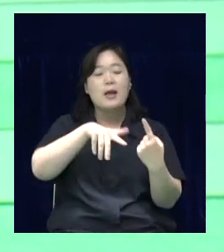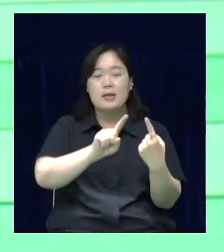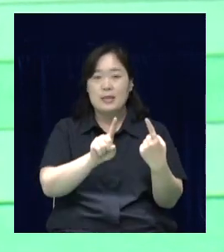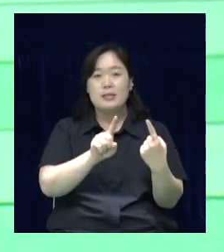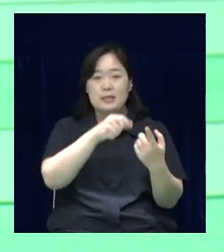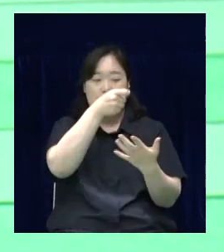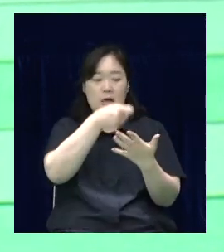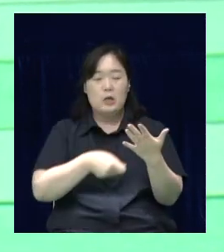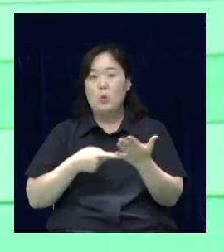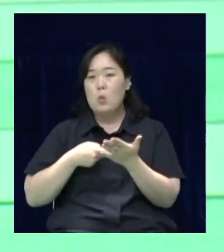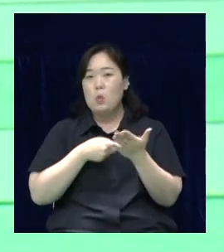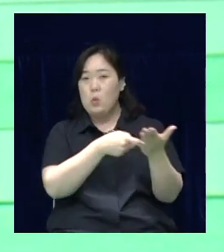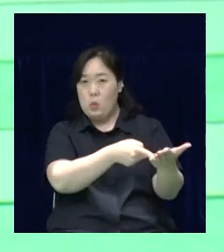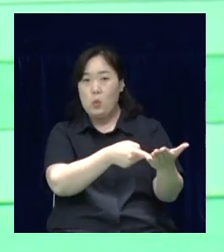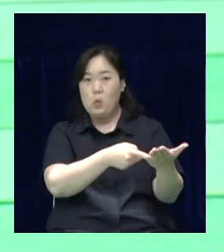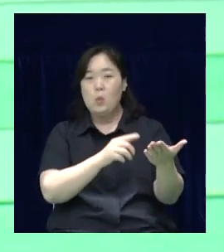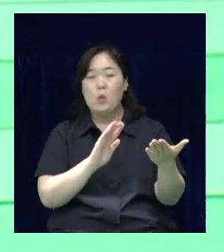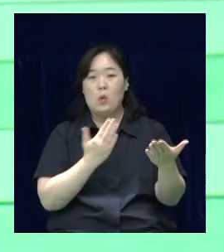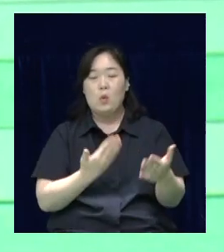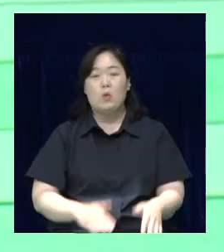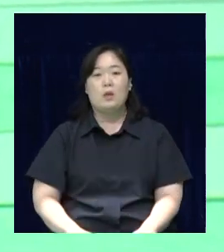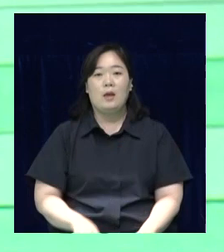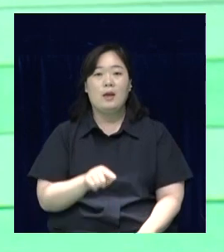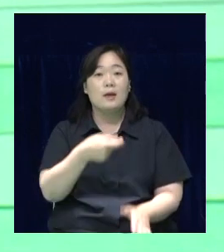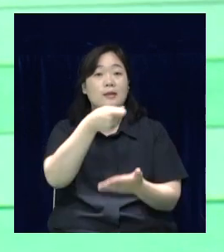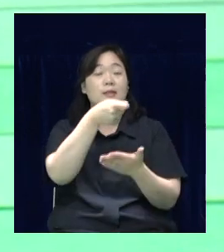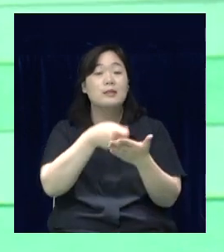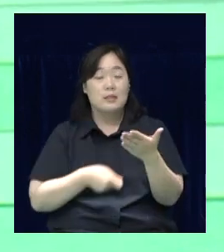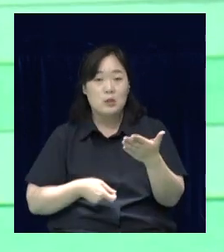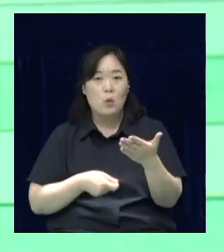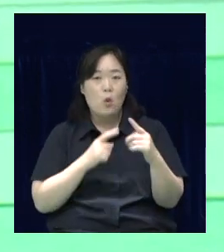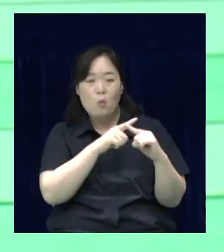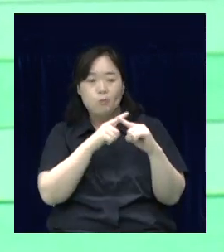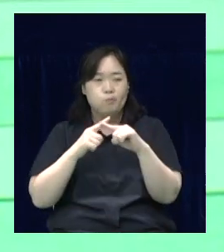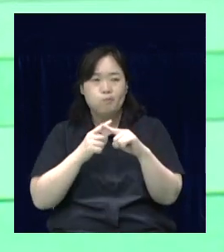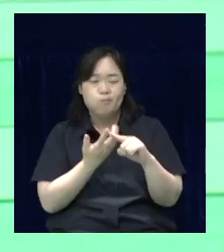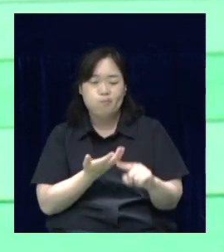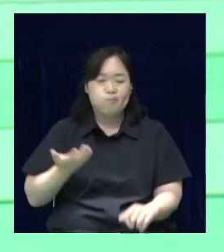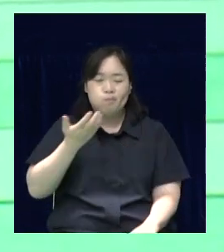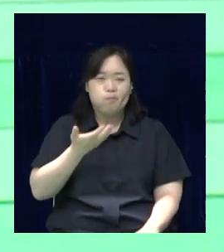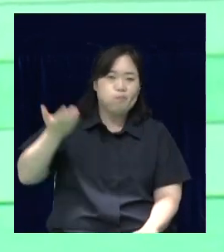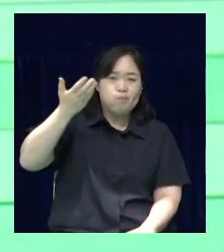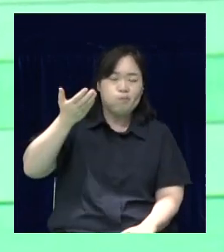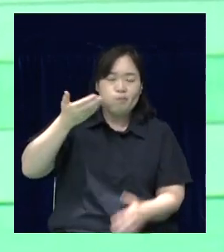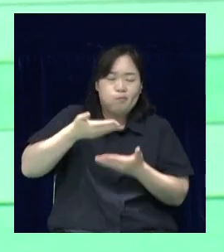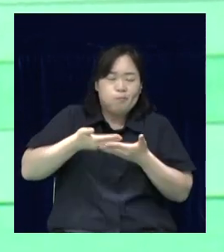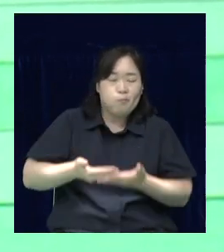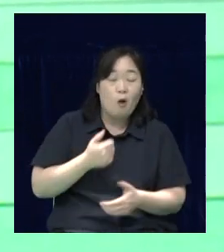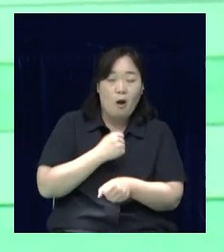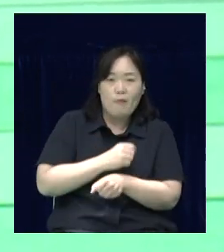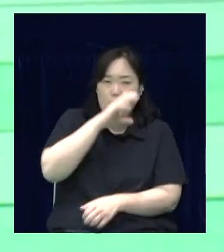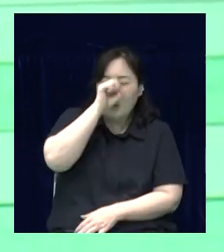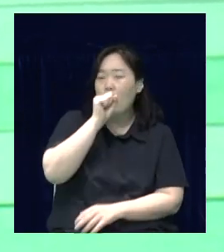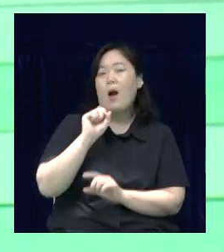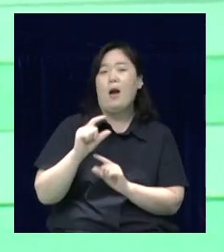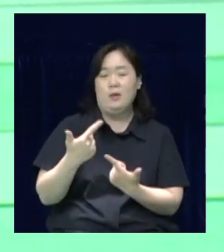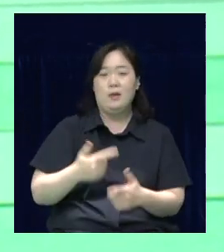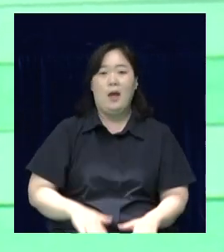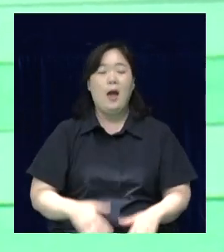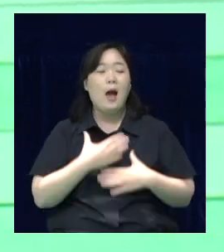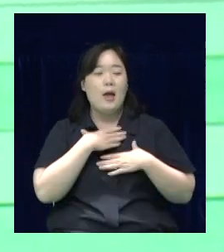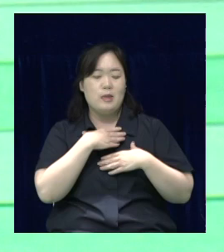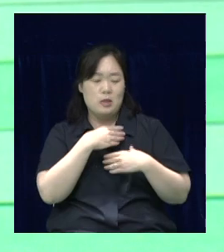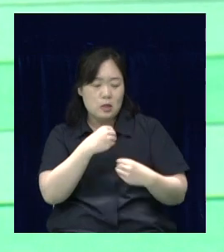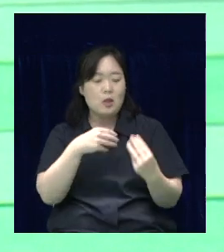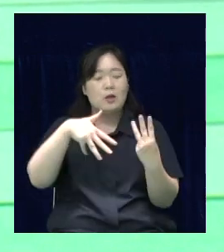어떤 신청하게 되는데 그 기록을 무조건 높인다고 좋은 것이 아니라 선수들이 안정되게 그 3차